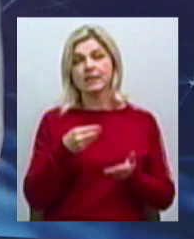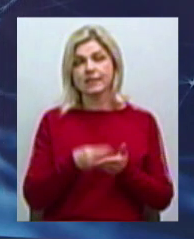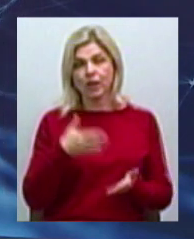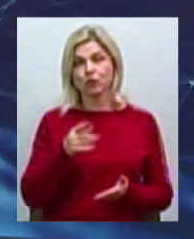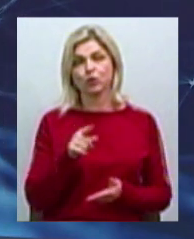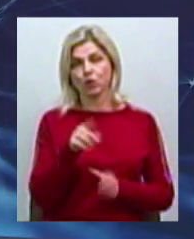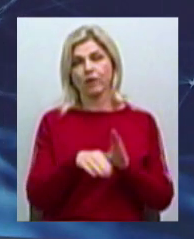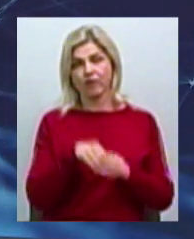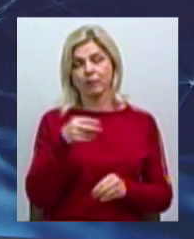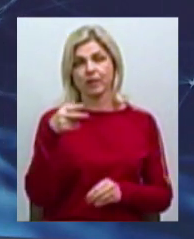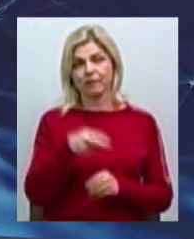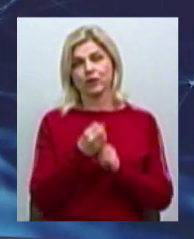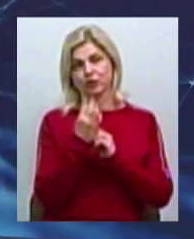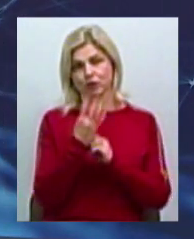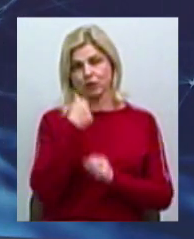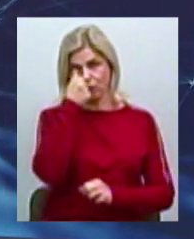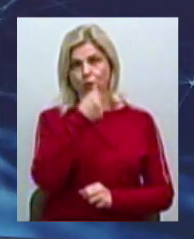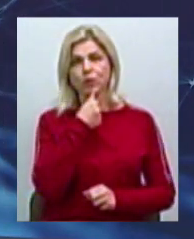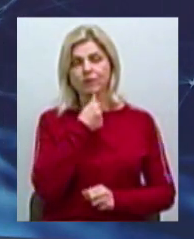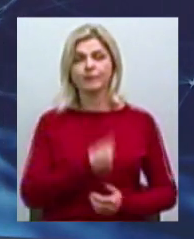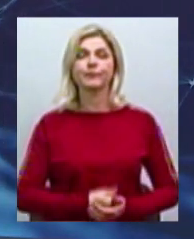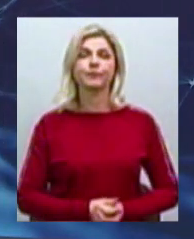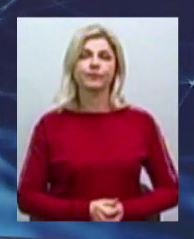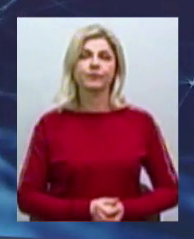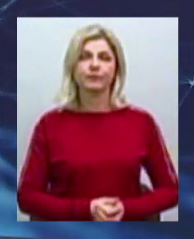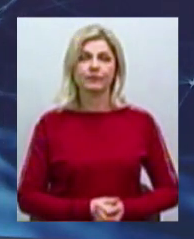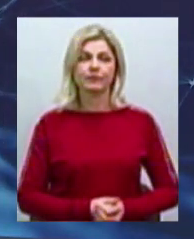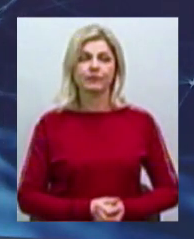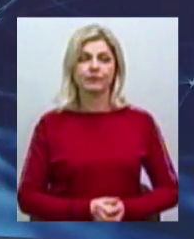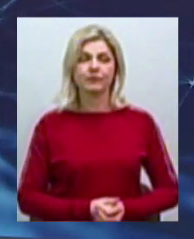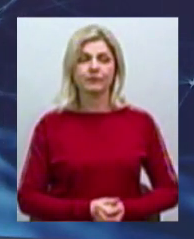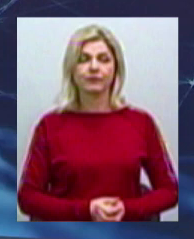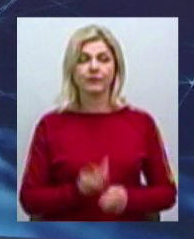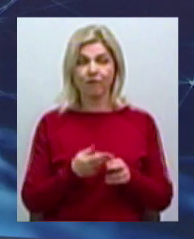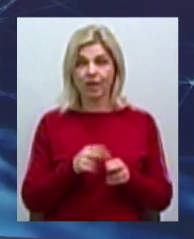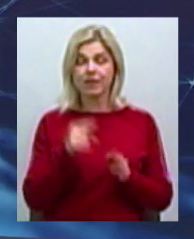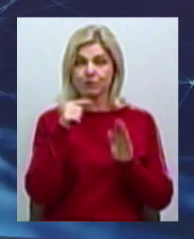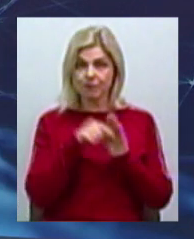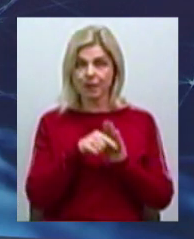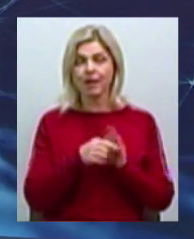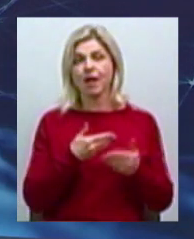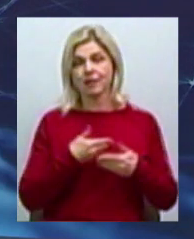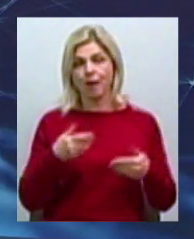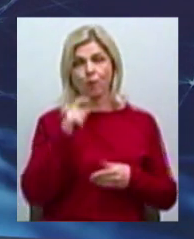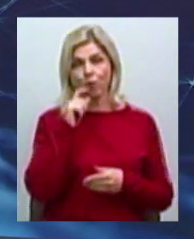ти обрав у 2014 році. Ось в цьому сенсі нам, українцям, треба